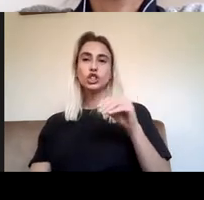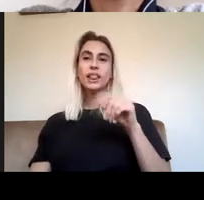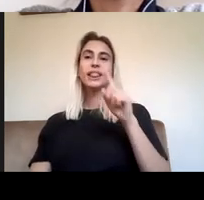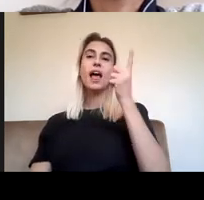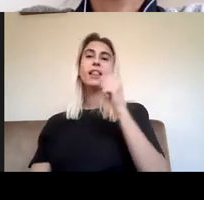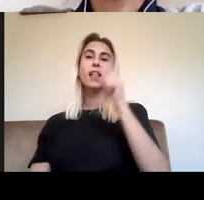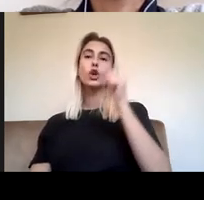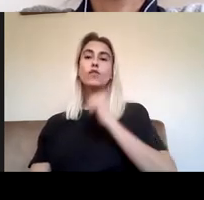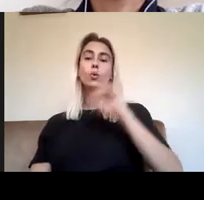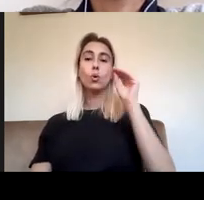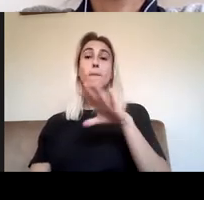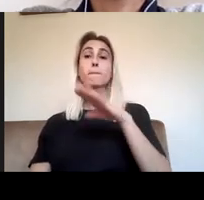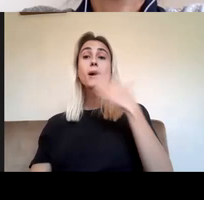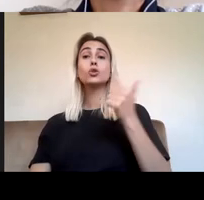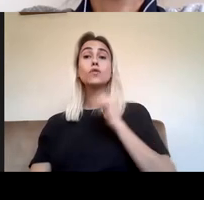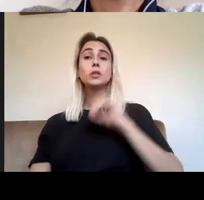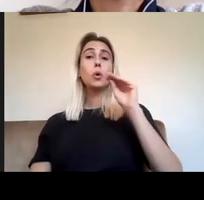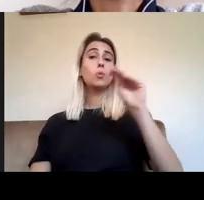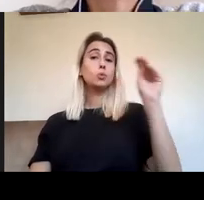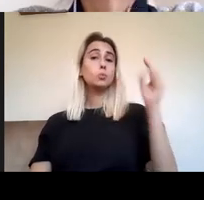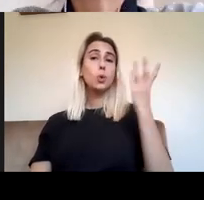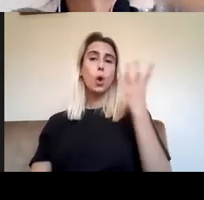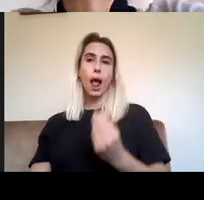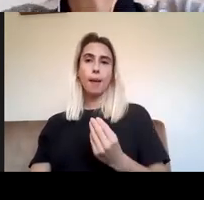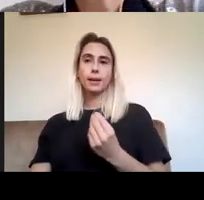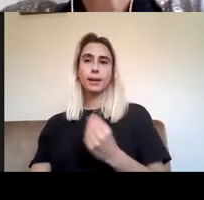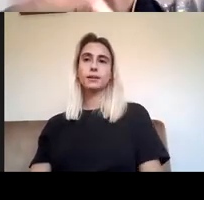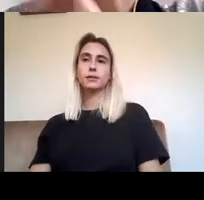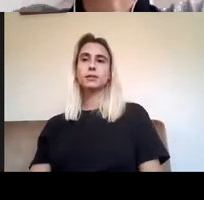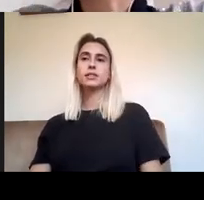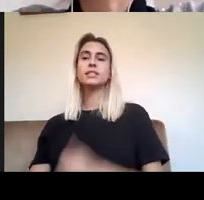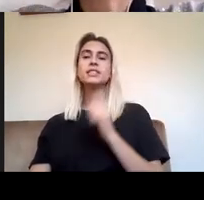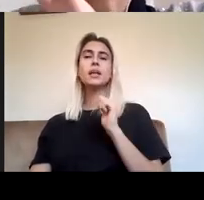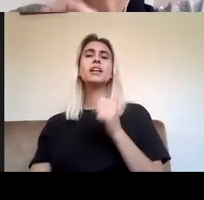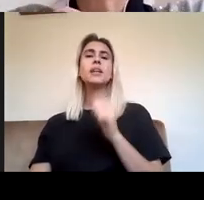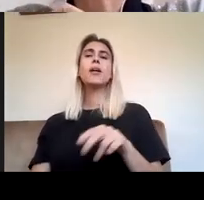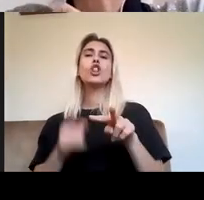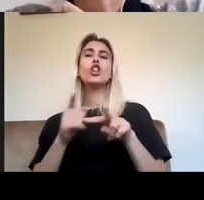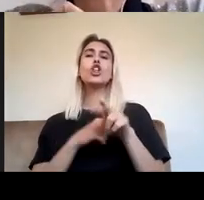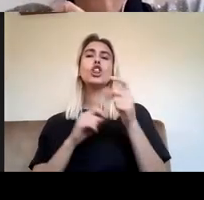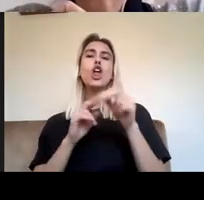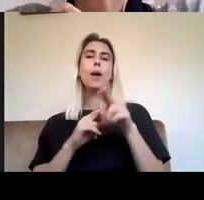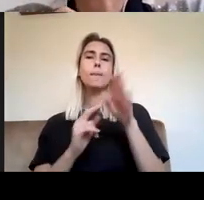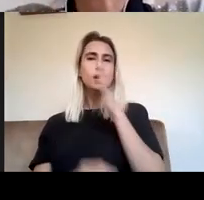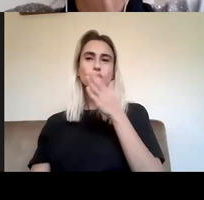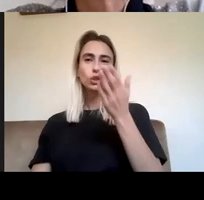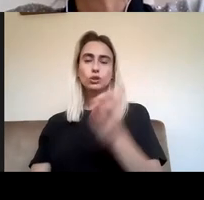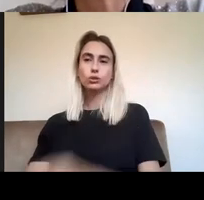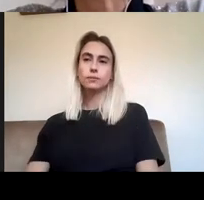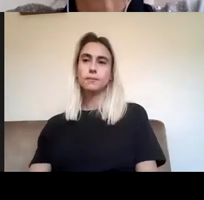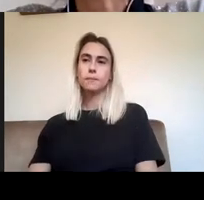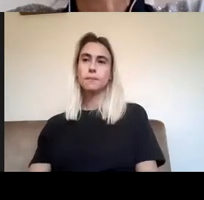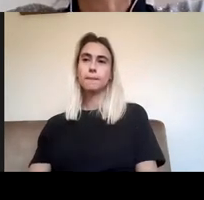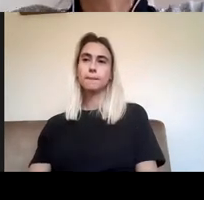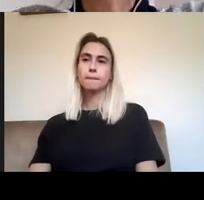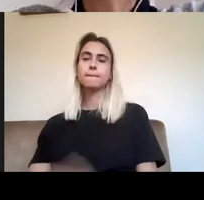Başka üniversitelerde koymuş olabilir şu anda. Evet, zaman zaman yok. Pardon hocam. Siz de biliyorsunuz. Zaman YÖK'ten geliyor